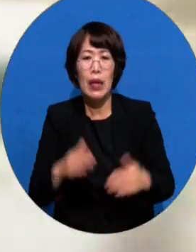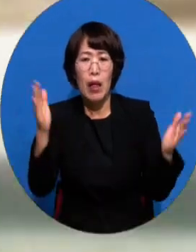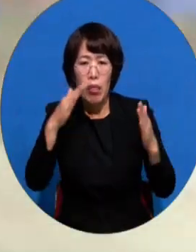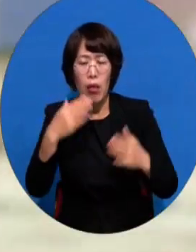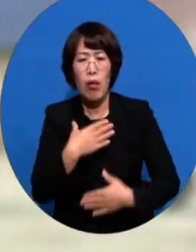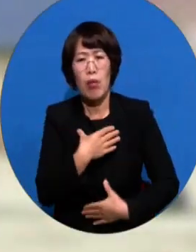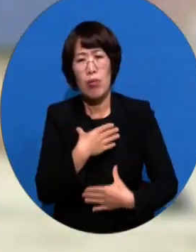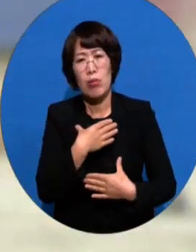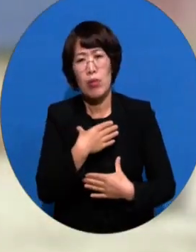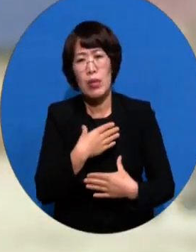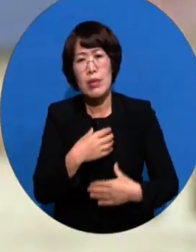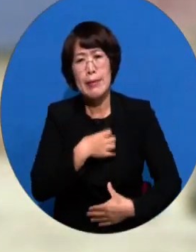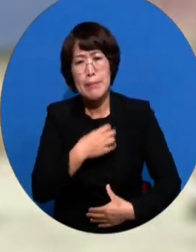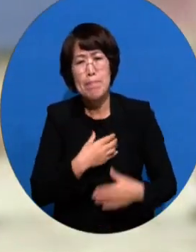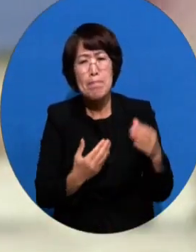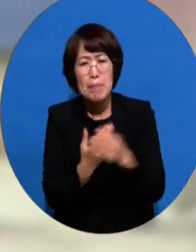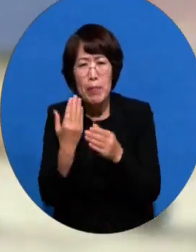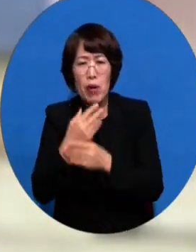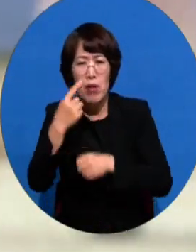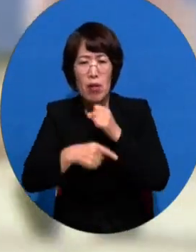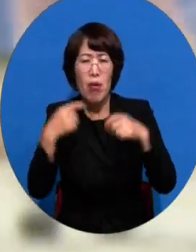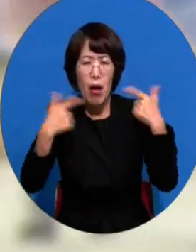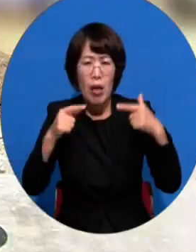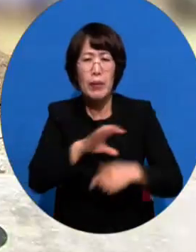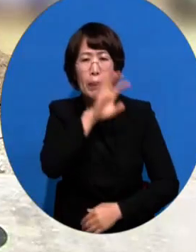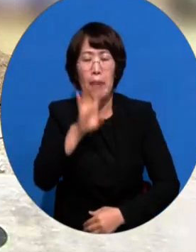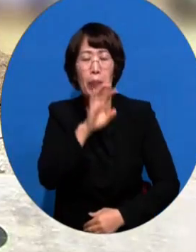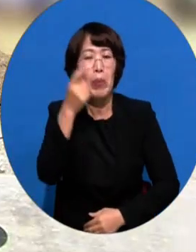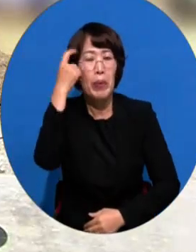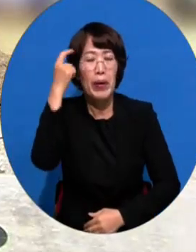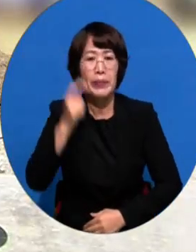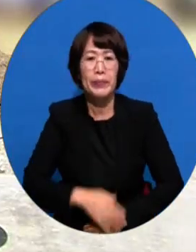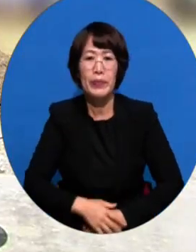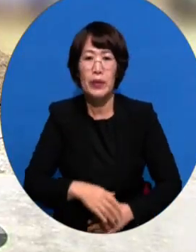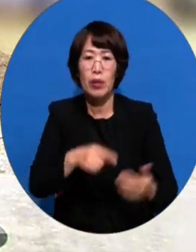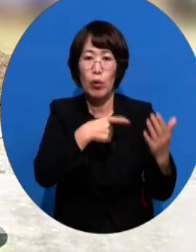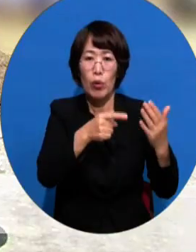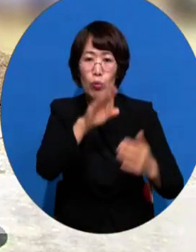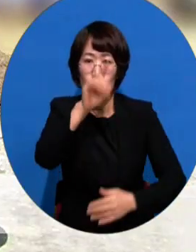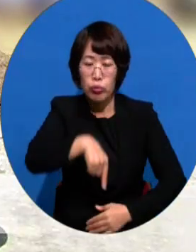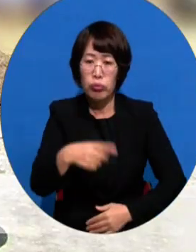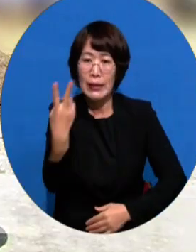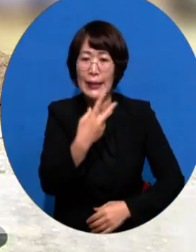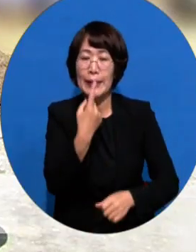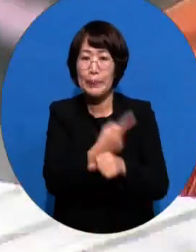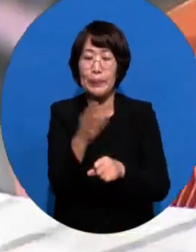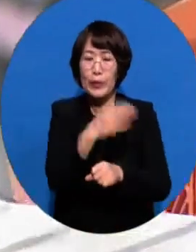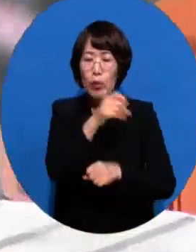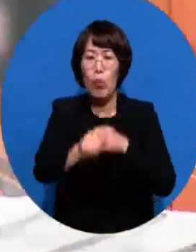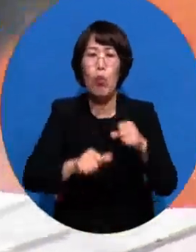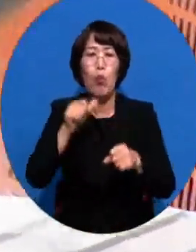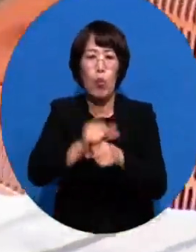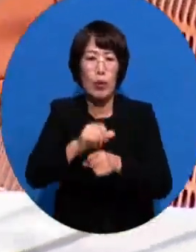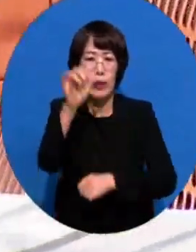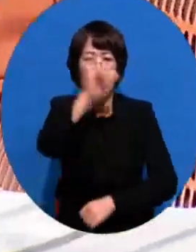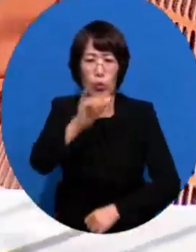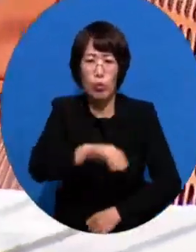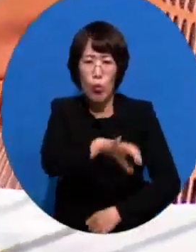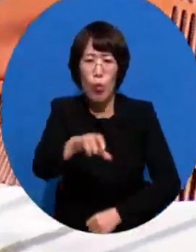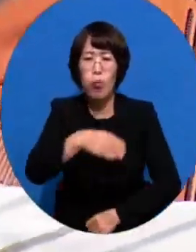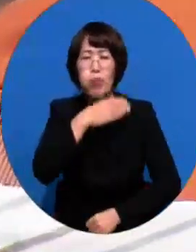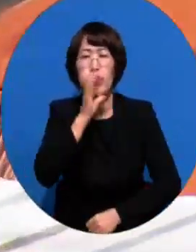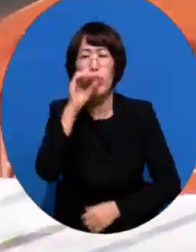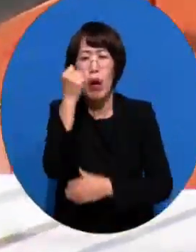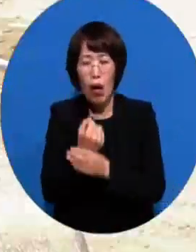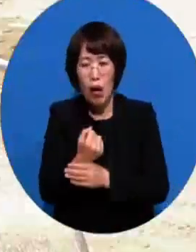학생들의 안전이 위협받는 일은 왜 매년 반복되는 걸까? 교육부는 지난 2021년부터 5년간 전국의 노후화된